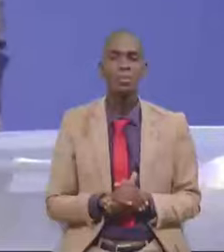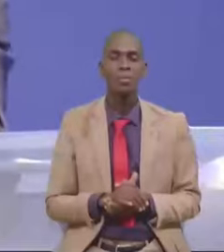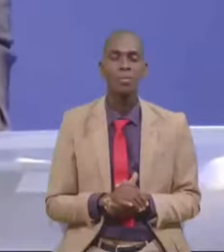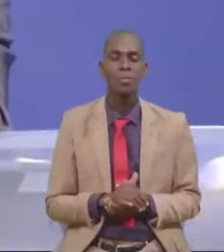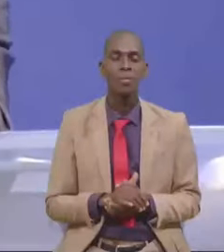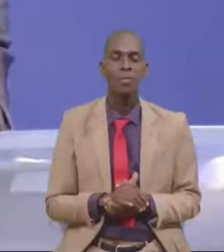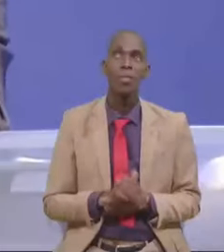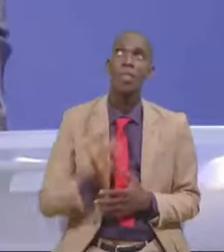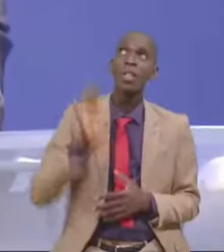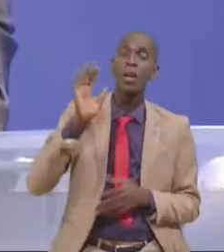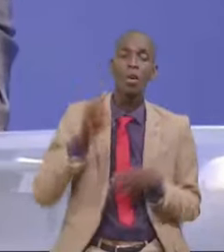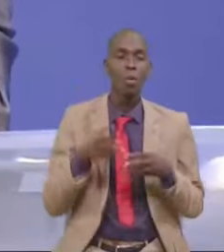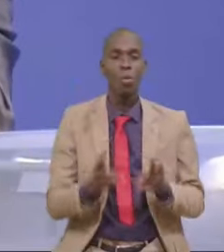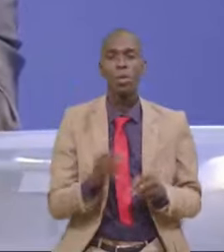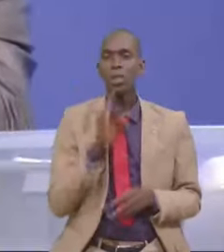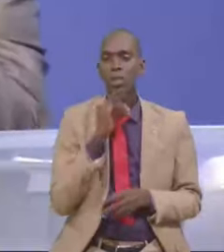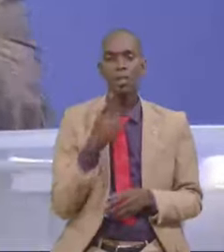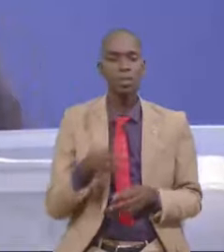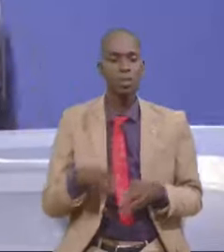Sa voix est la voix de la vérité.